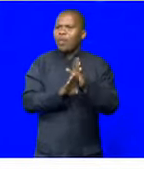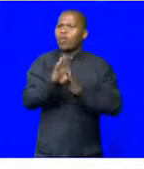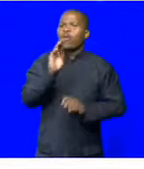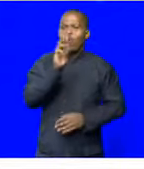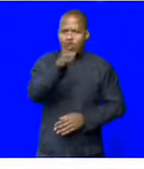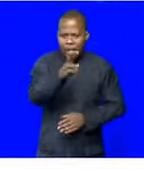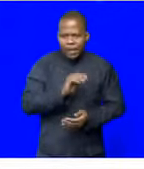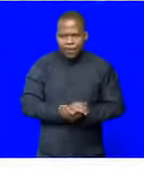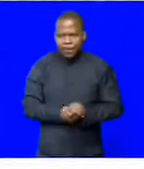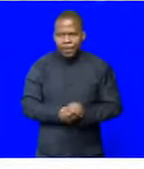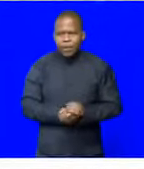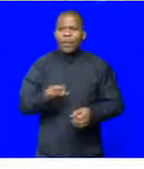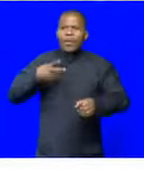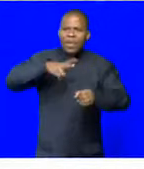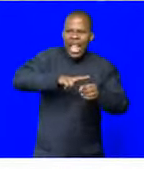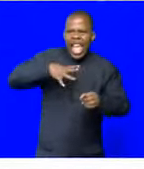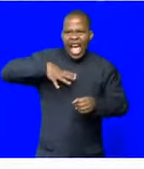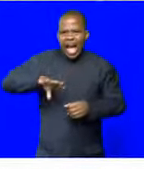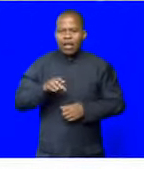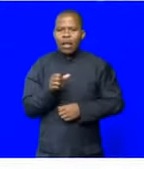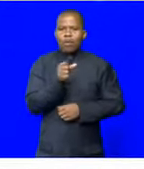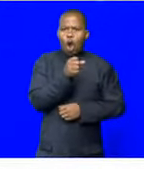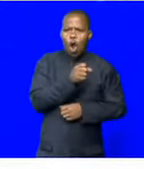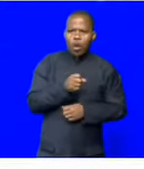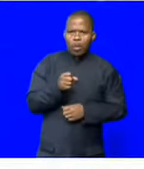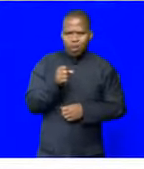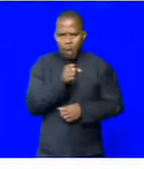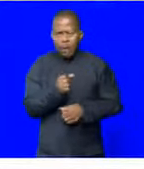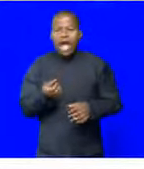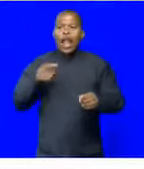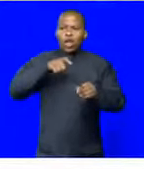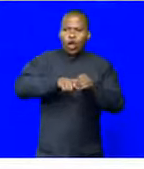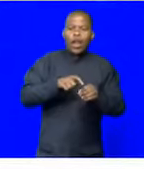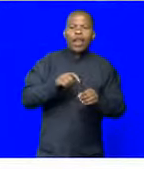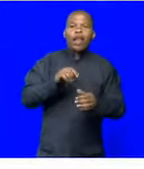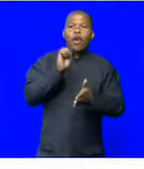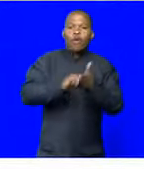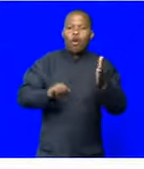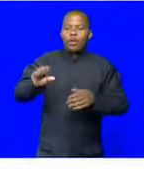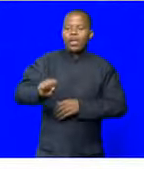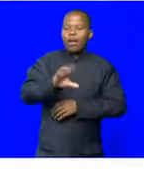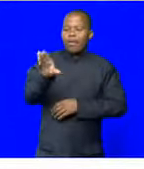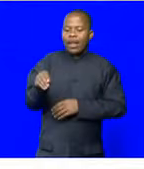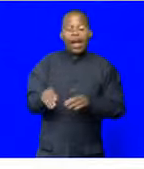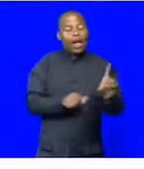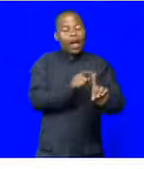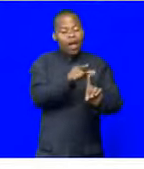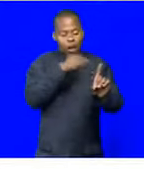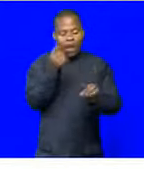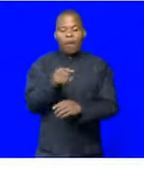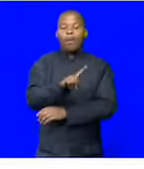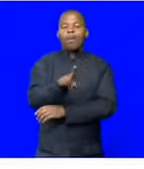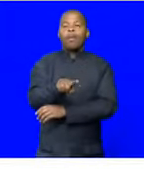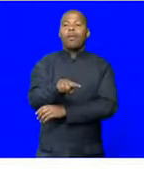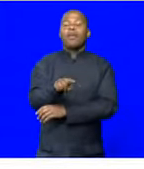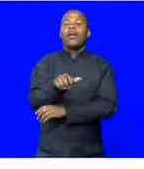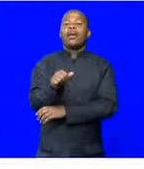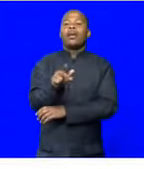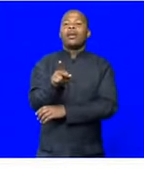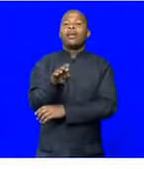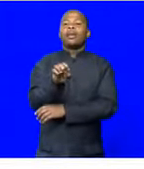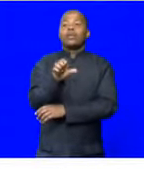nalowo. Lo munye webahlabeleli labe bakhona kulo mcimbi zeXbantwini lobuya eVendeni ngizimi Afrika uthi